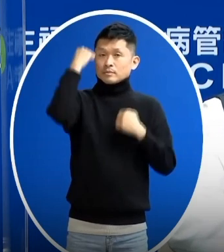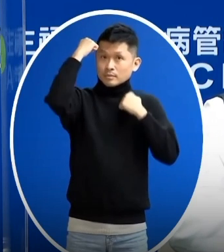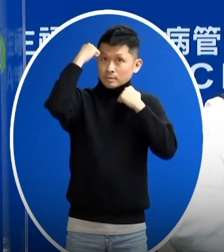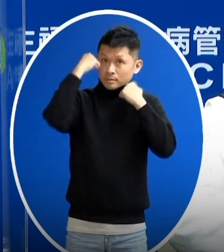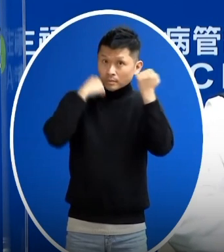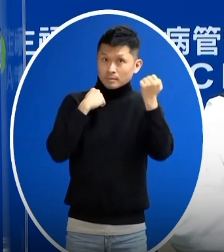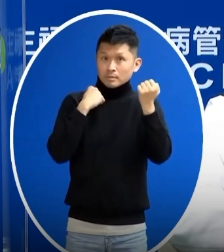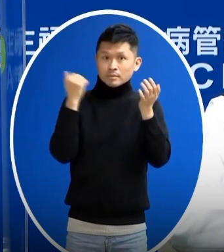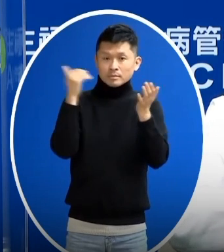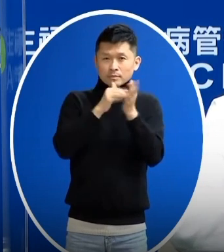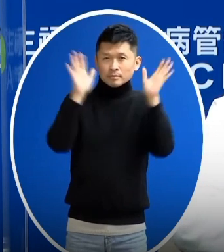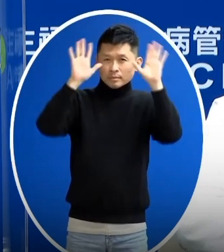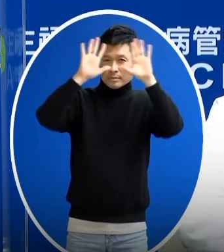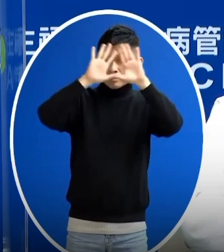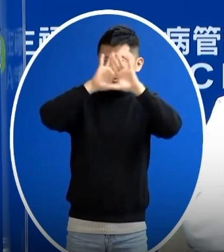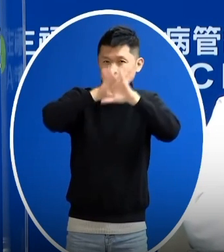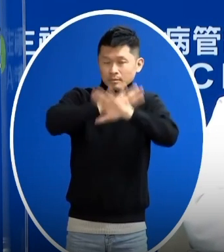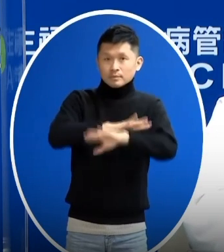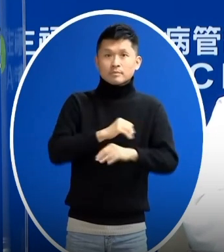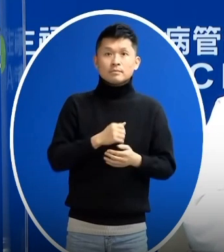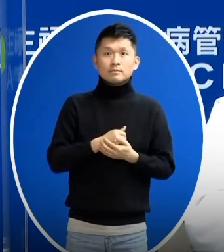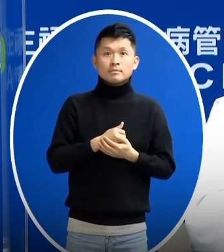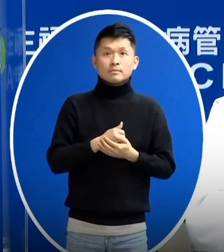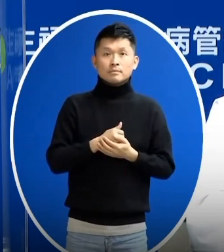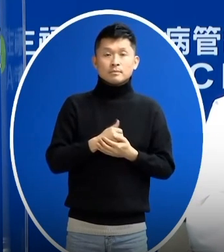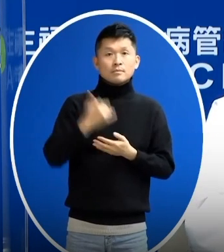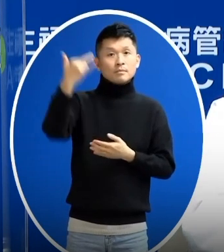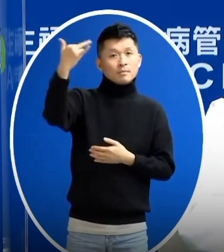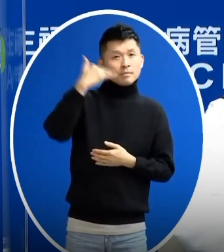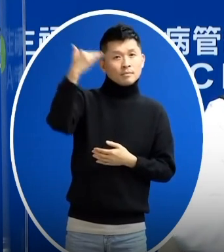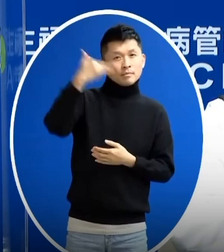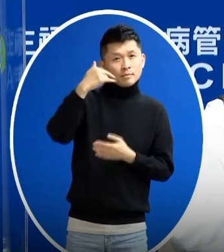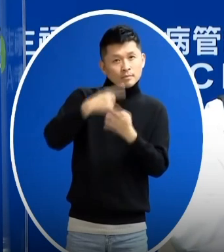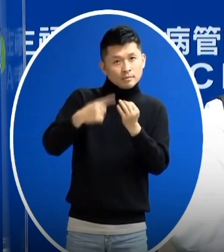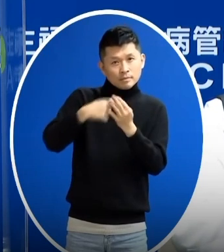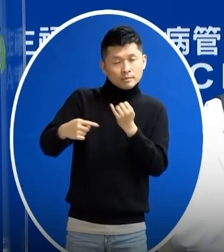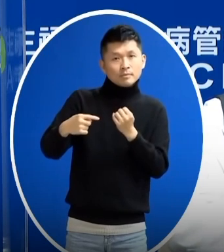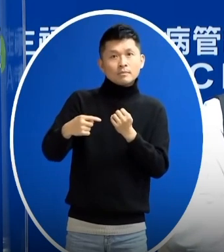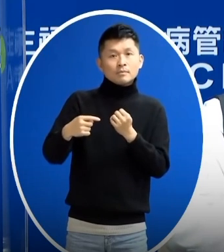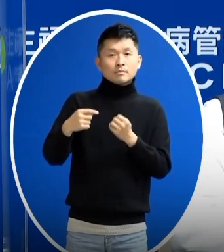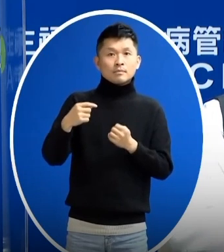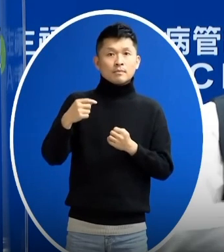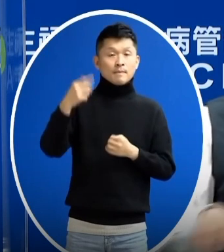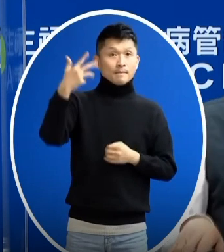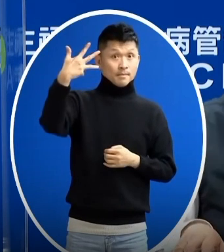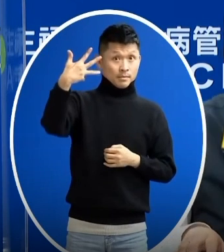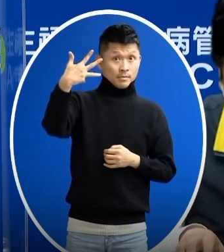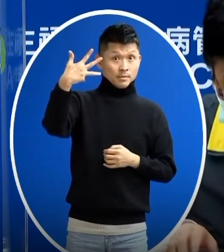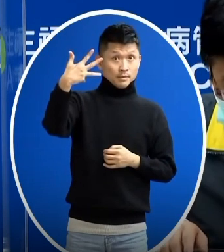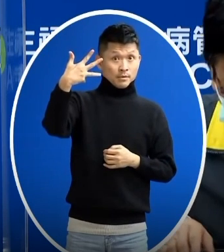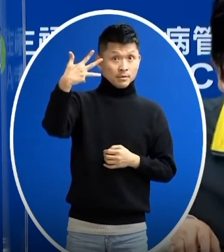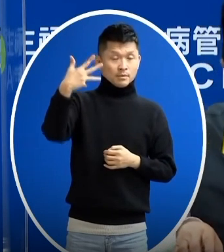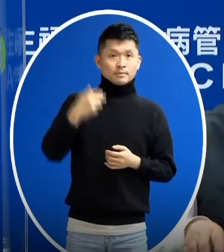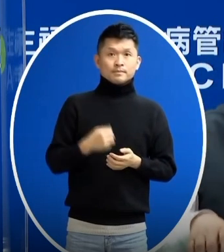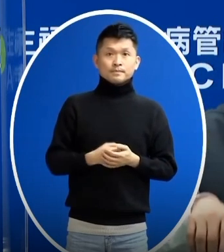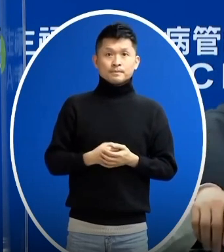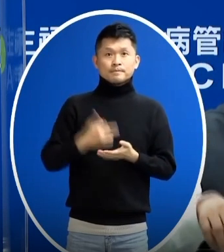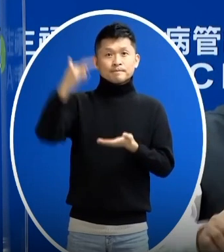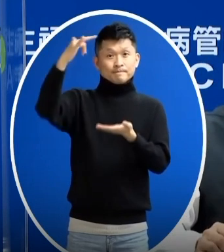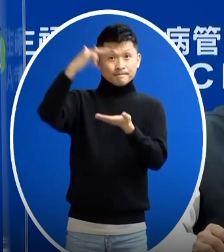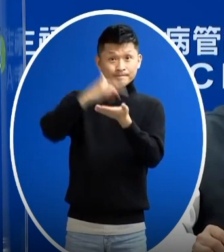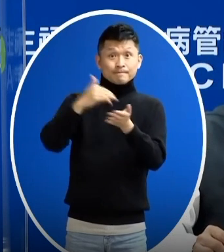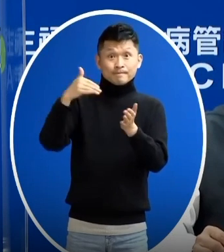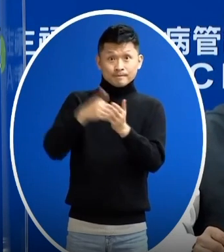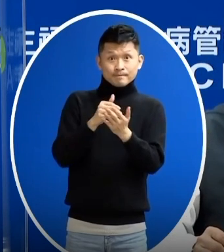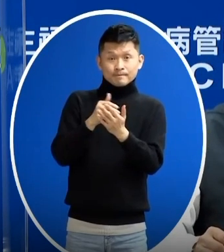早上到昨天半夜，好，那几班的飞单应该780，哈，8班的航班，好，落地裁